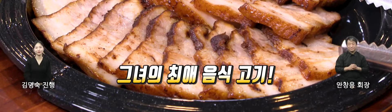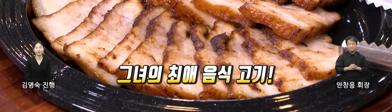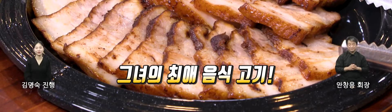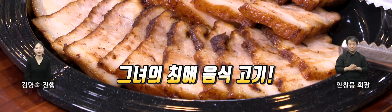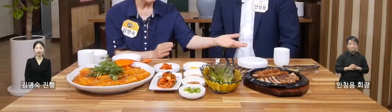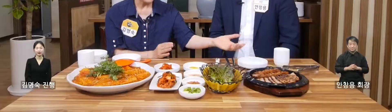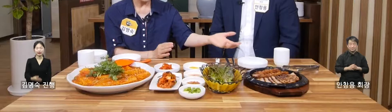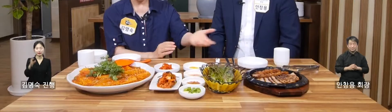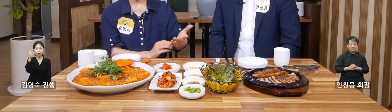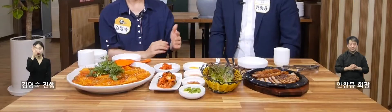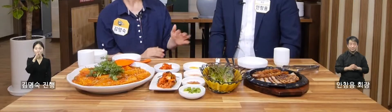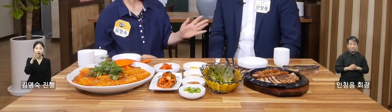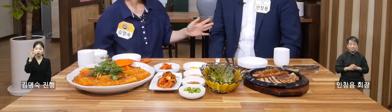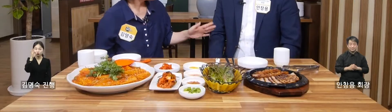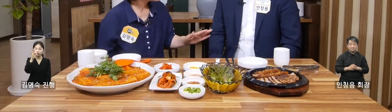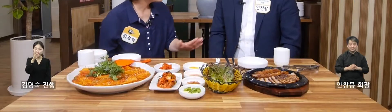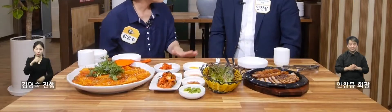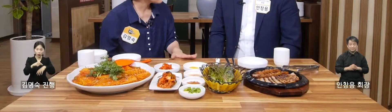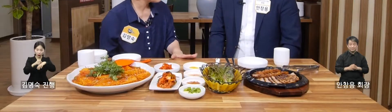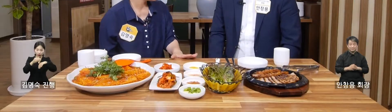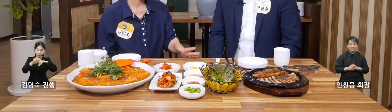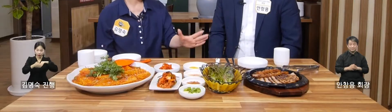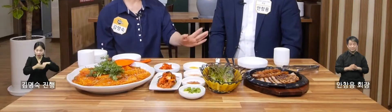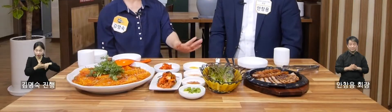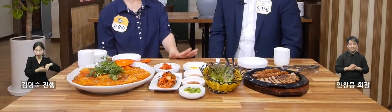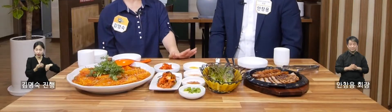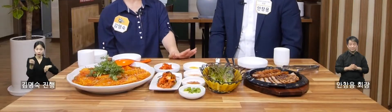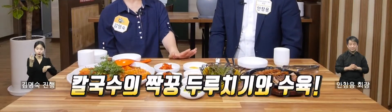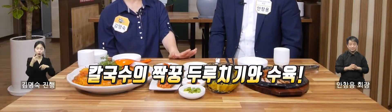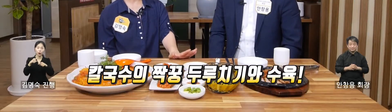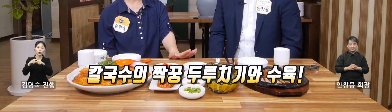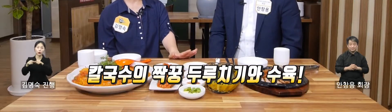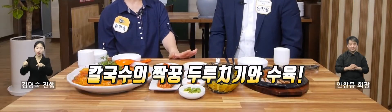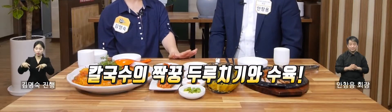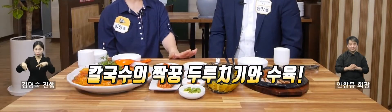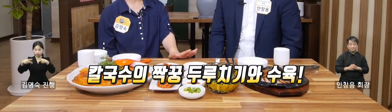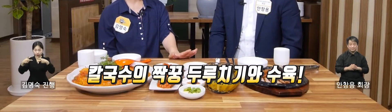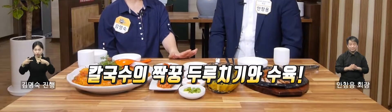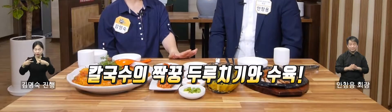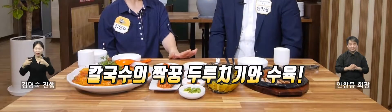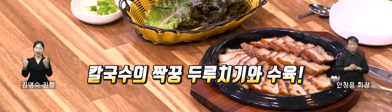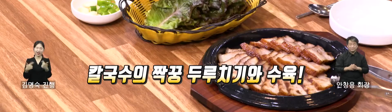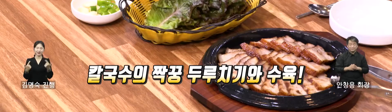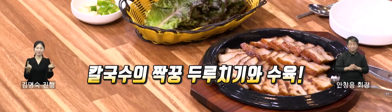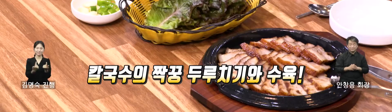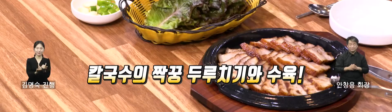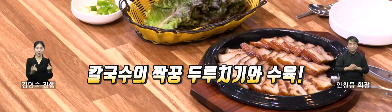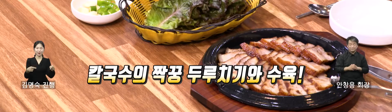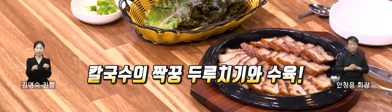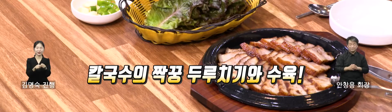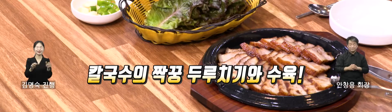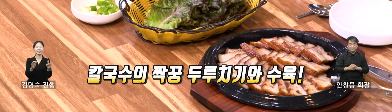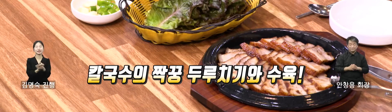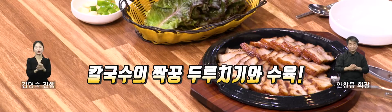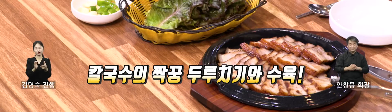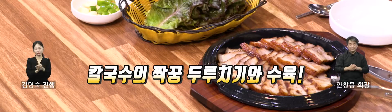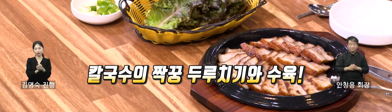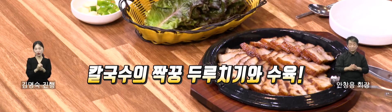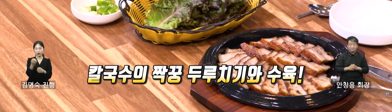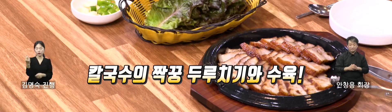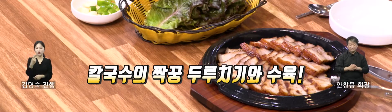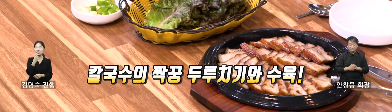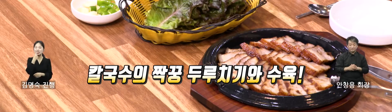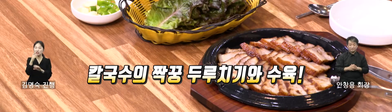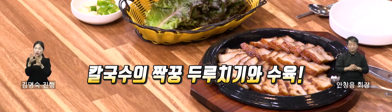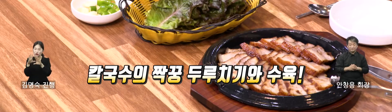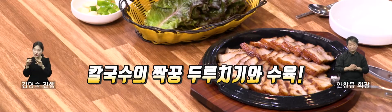이제 수육하고요, 일단 원래 대전은 사실 칼국수 하면 빠지지 않는 짝꿍 두루치기와